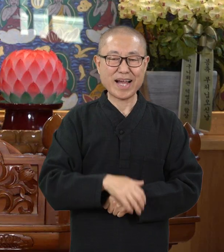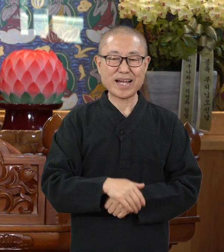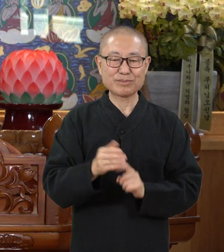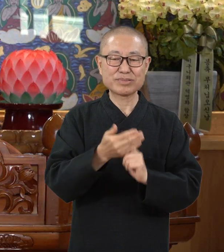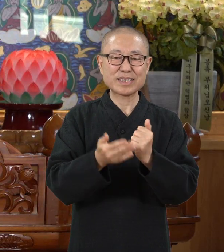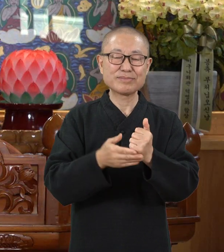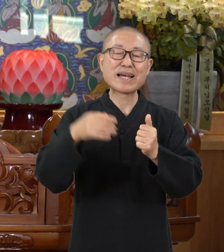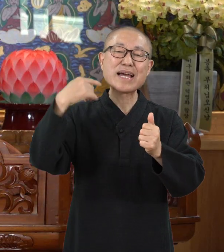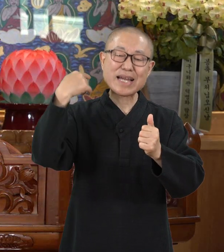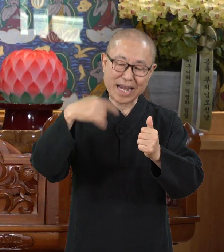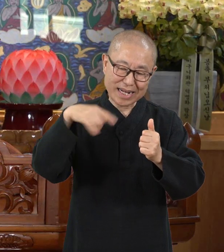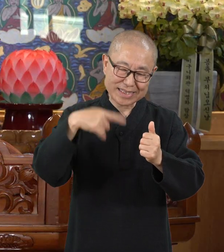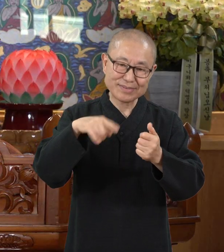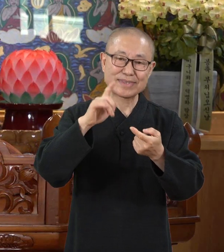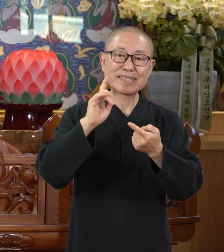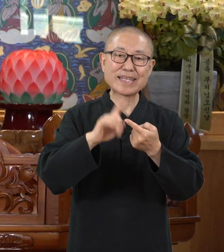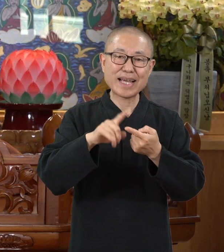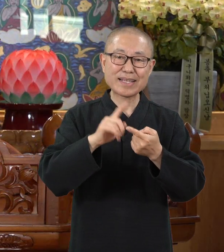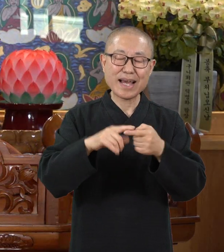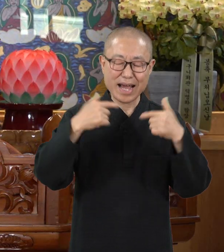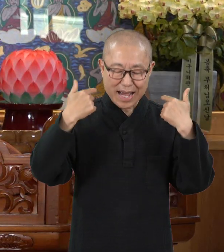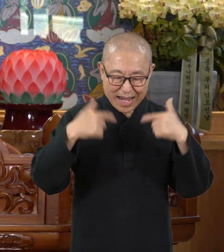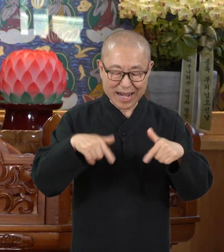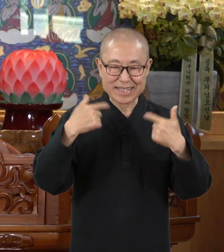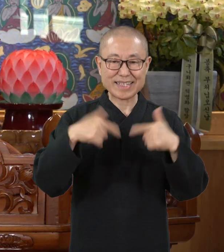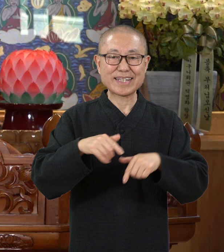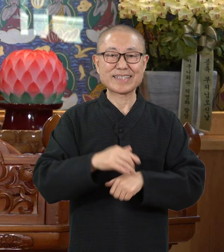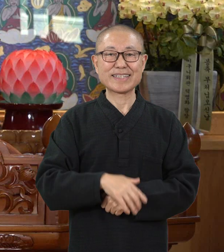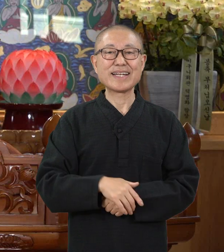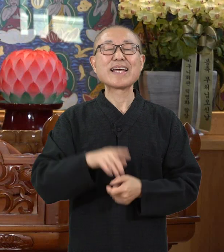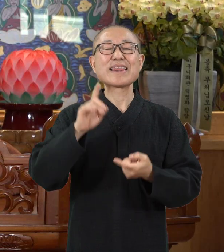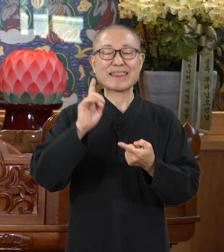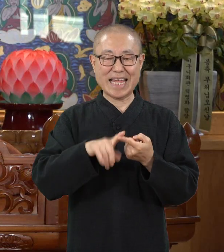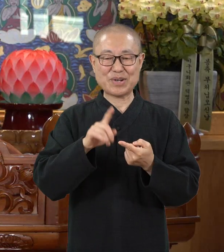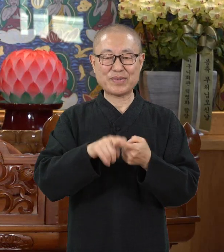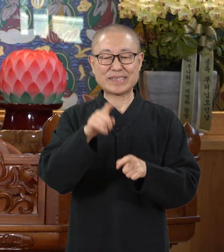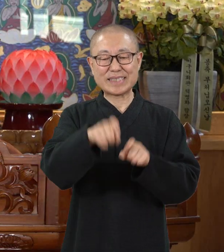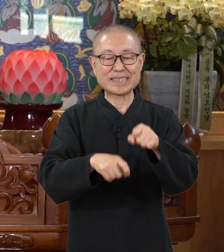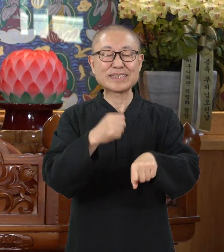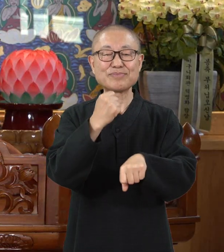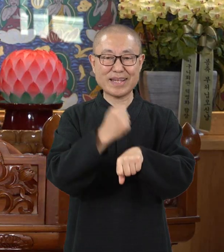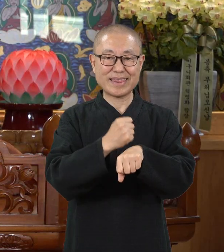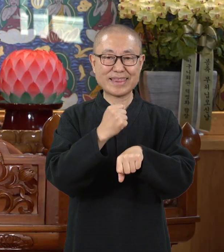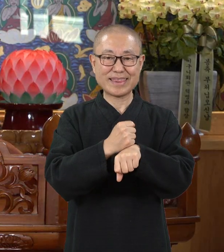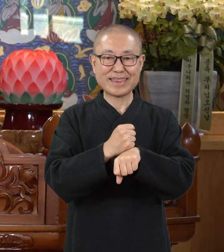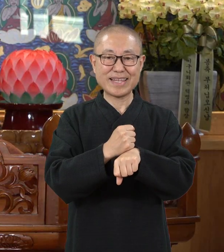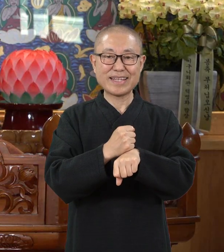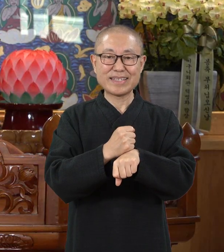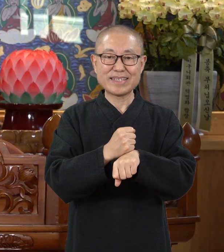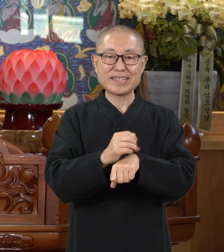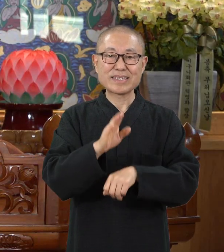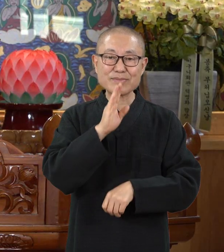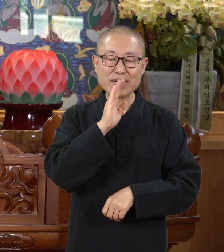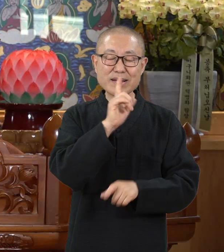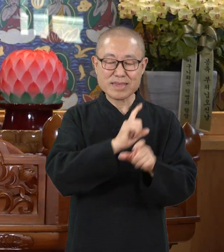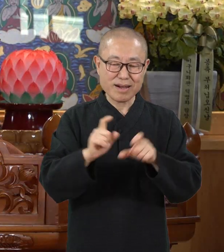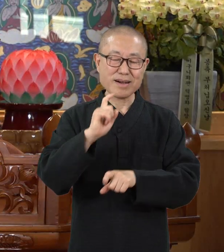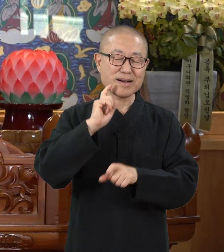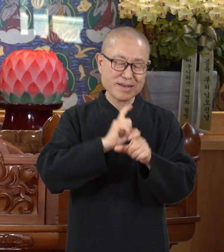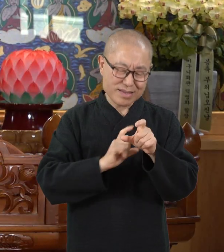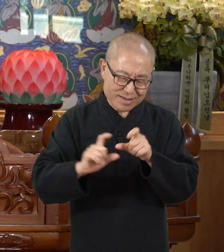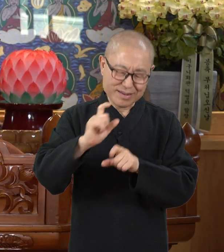부처님의 그 가르침을 매 순간에 그대로 산다면 얼마나 그거는